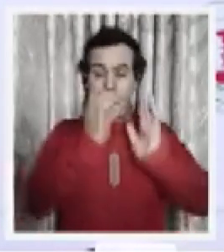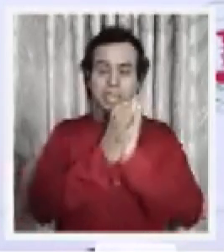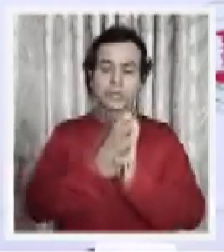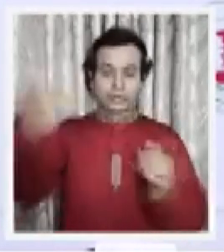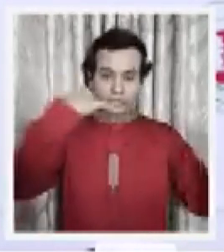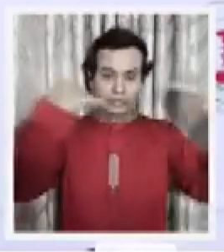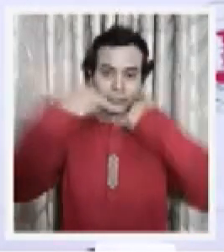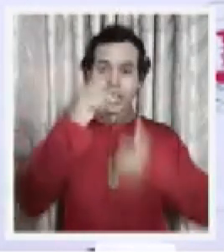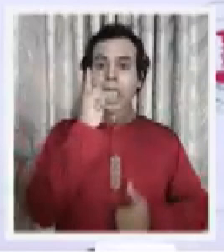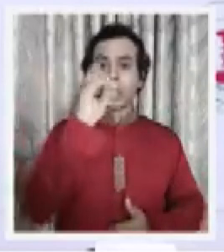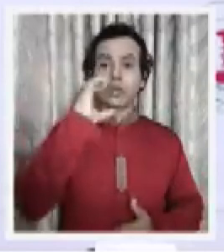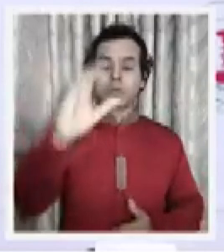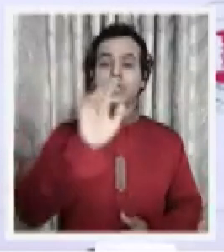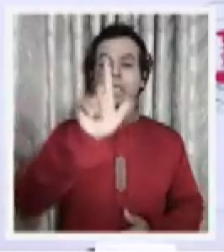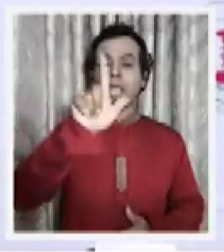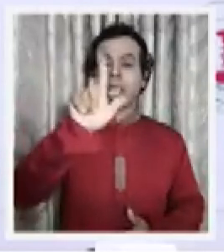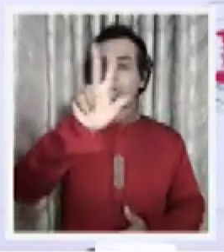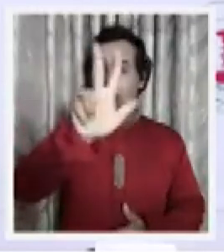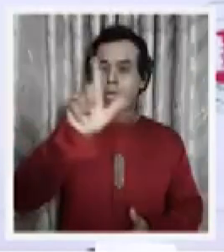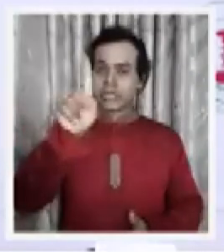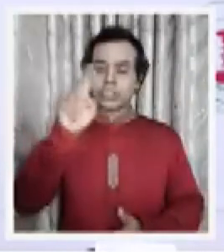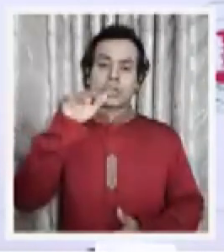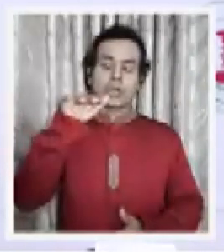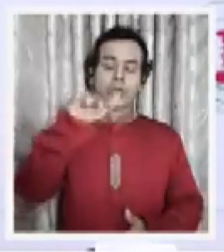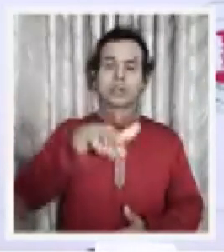পর্যন্ত হটলাইনে ফোন কল গ্রহণ করা হয়েছে